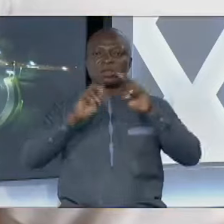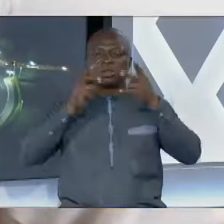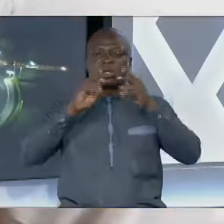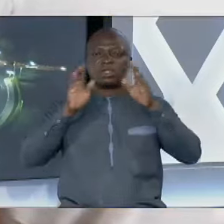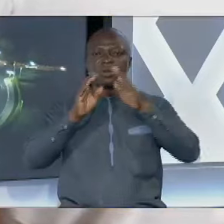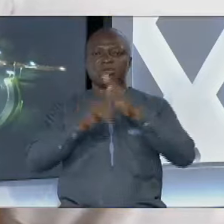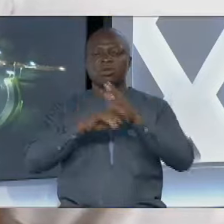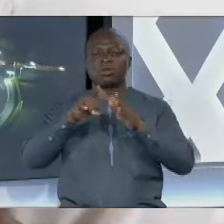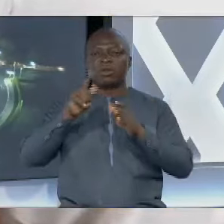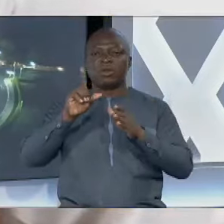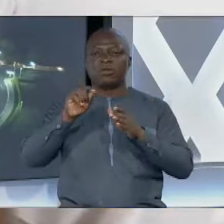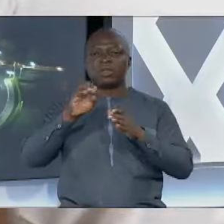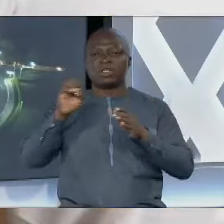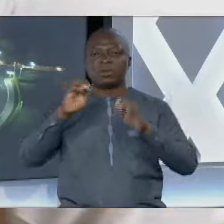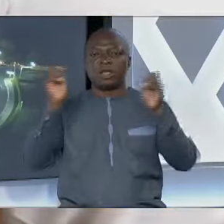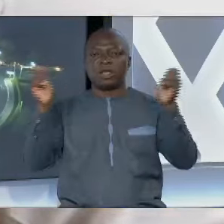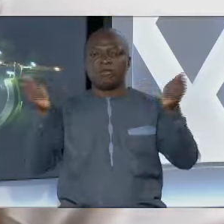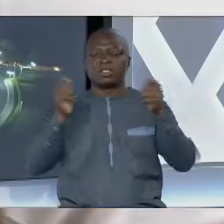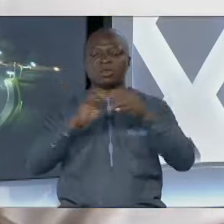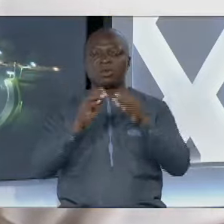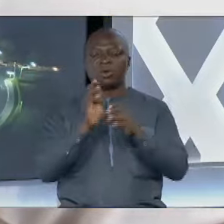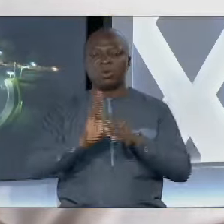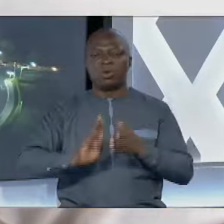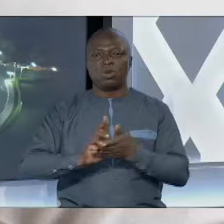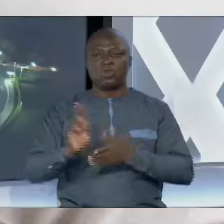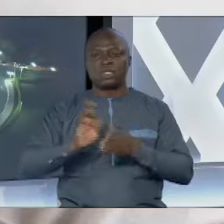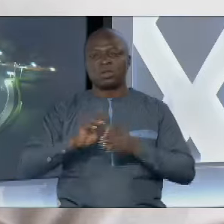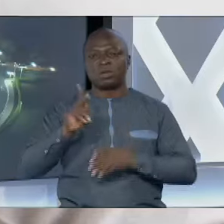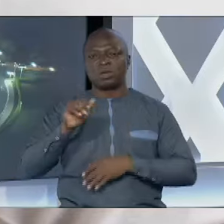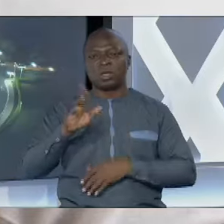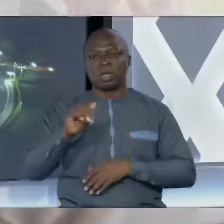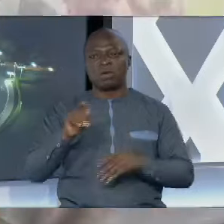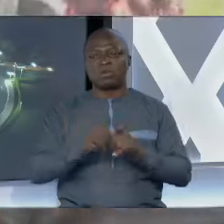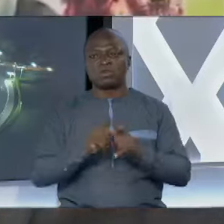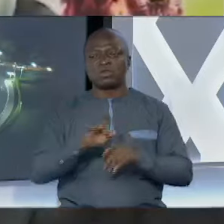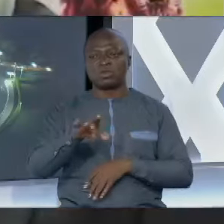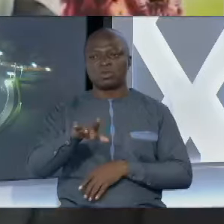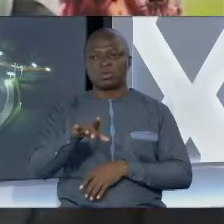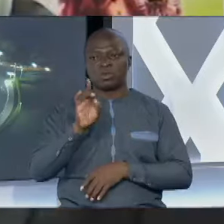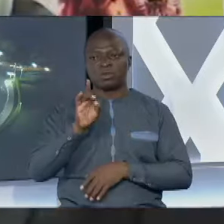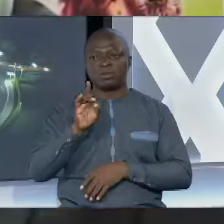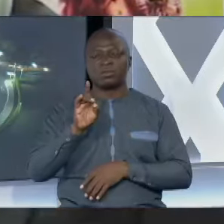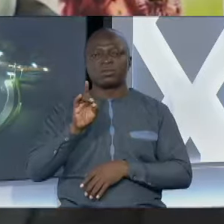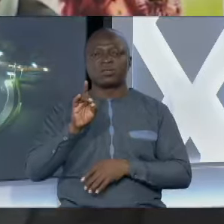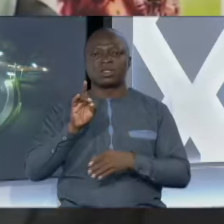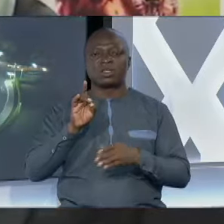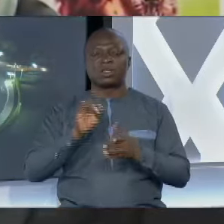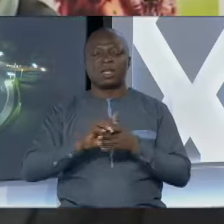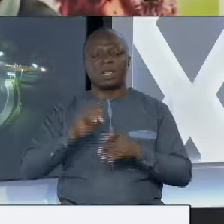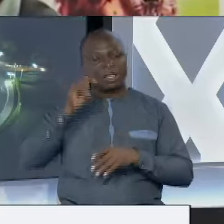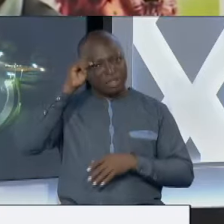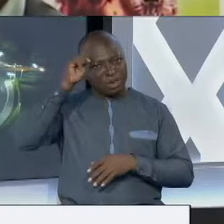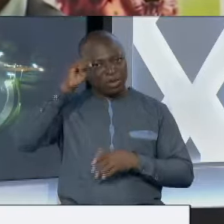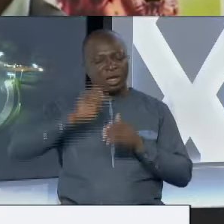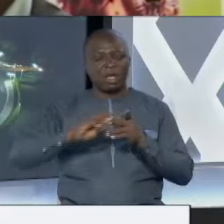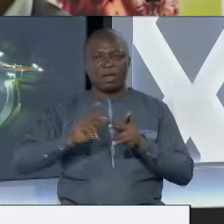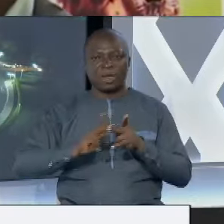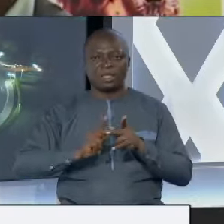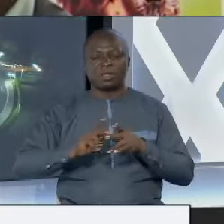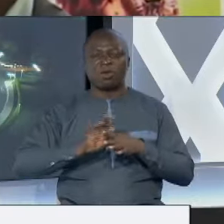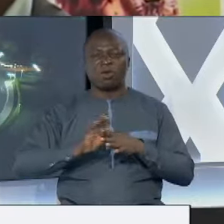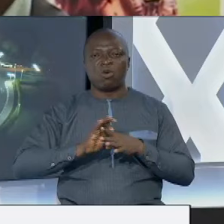du 20e anniversaire de l'Université de Kara. On a juste voulu allier la théorie à la pratique. Donc on